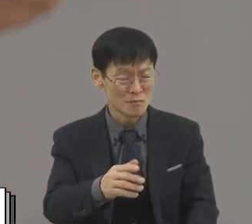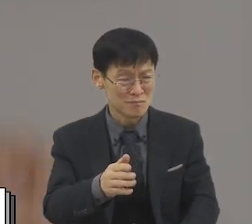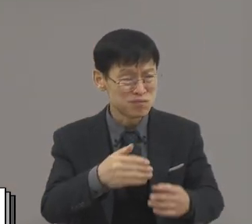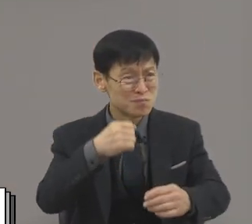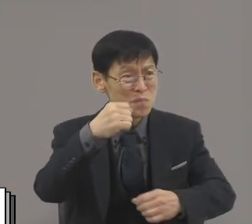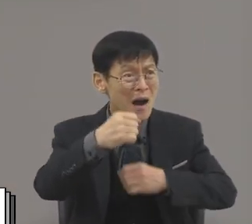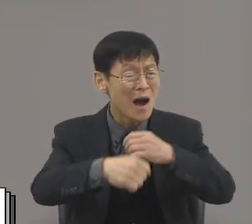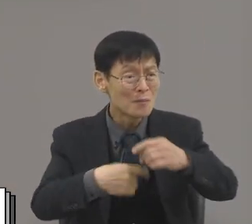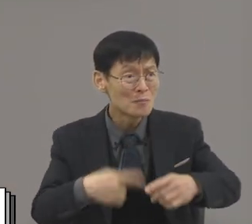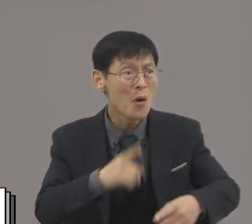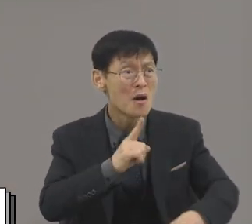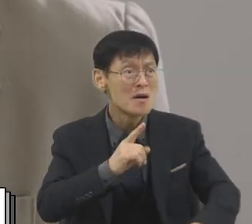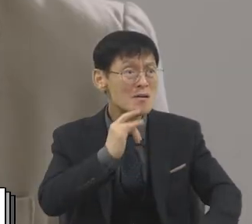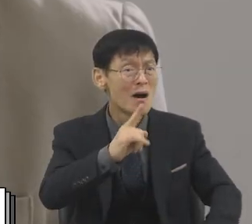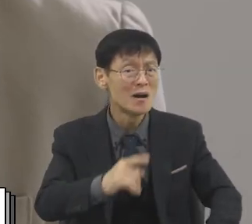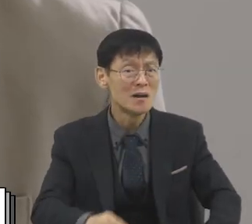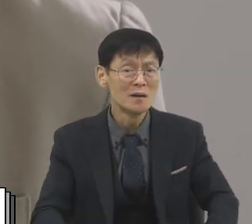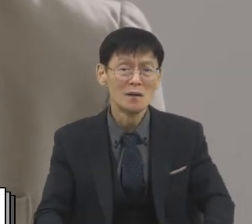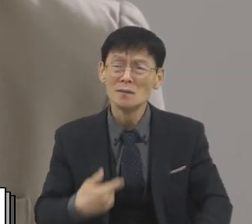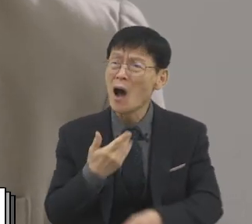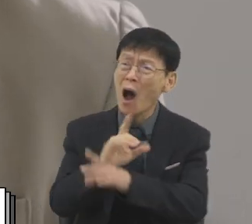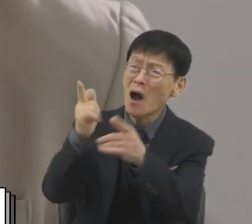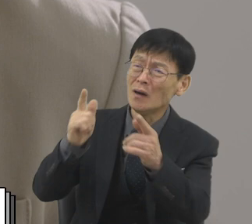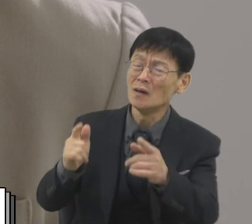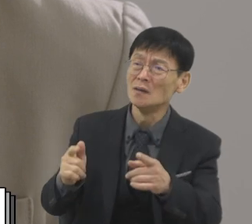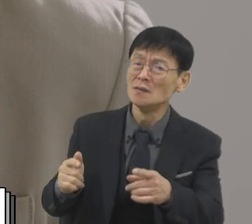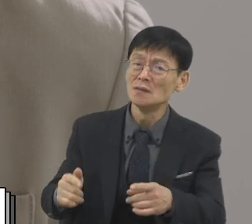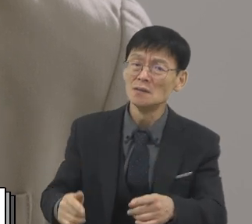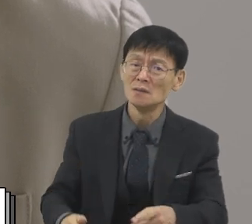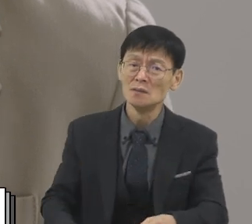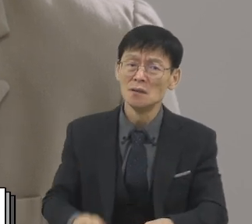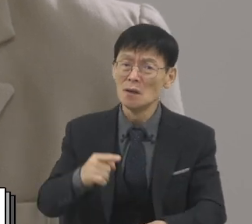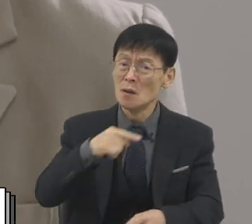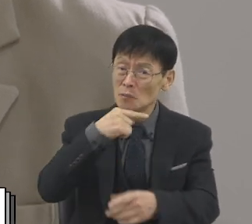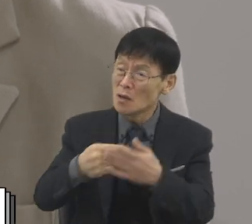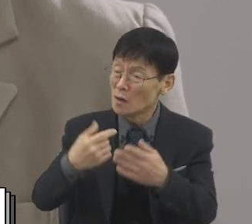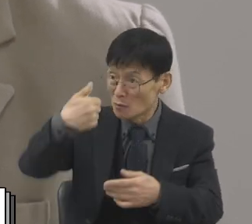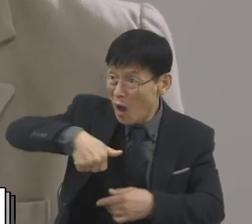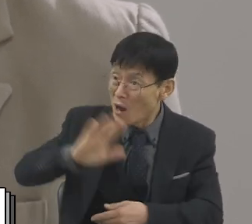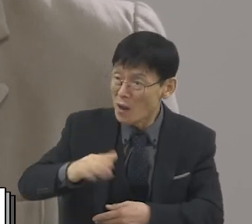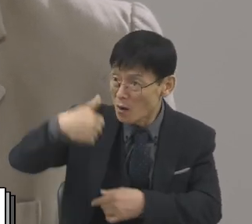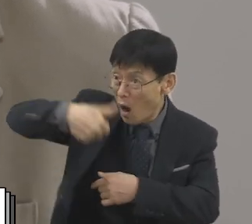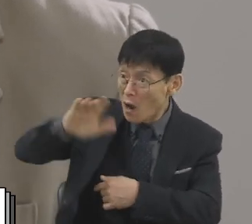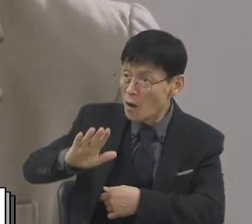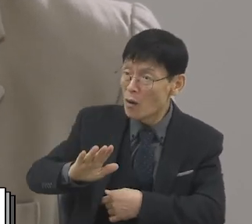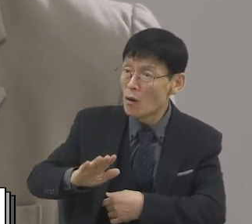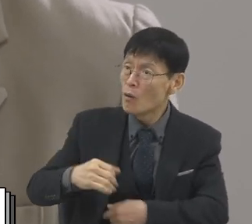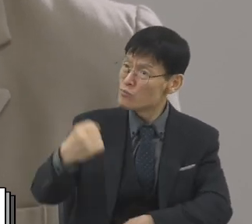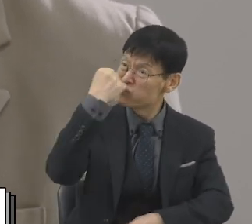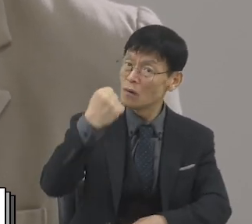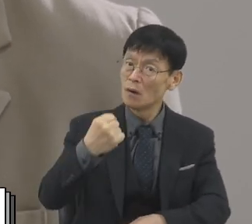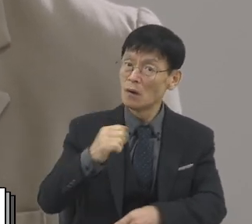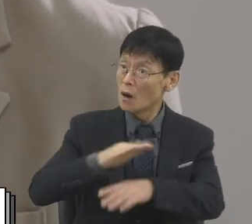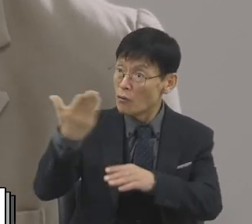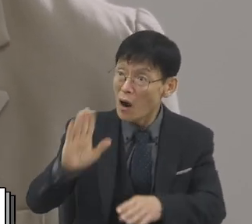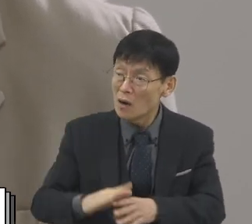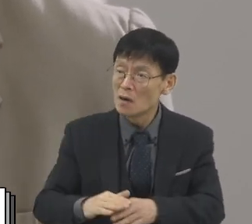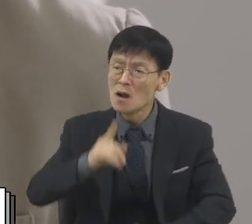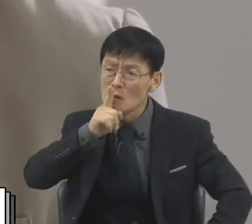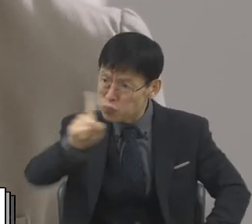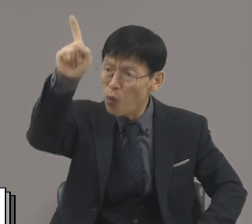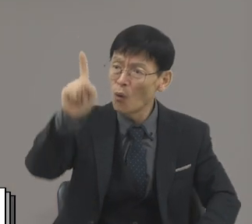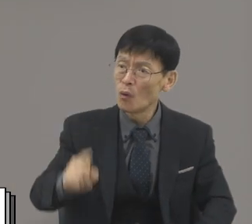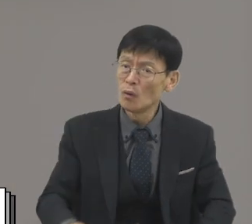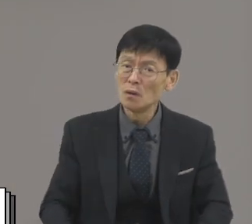뭘 믿고 우리 까고? 저 까부는 거 아닙니다. 팀장님이 피해자한테 사과도 하지 않으시고 아무런 조치도 하지 않으셔서